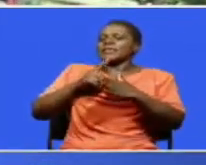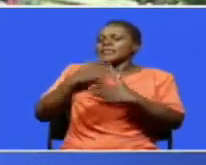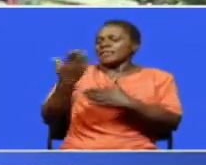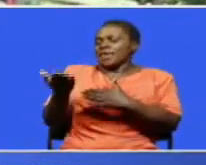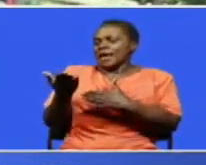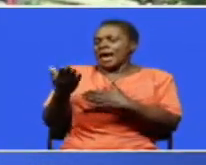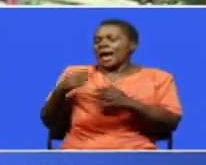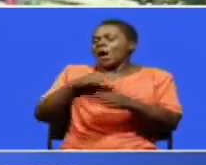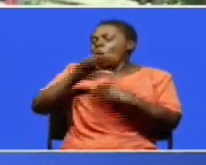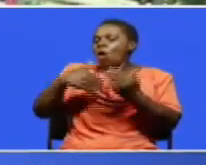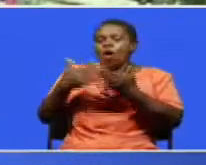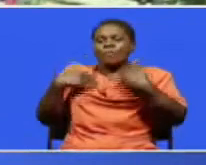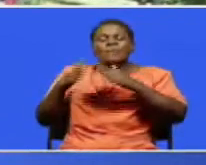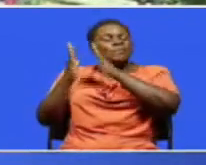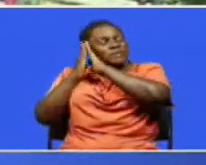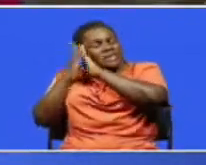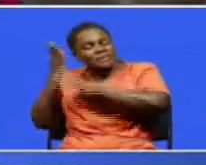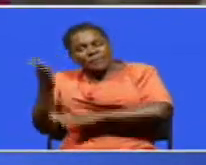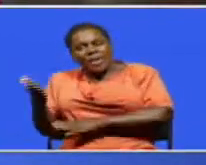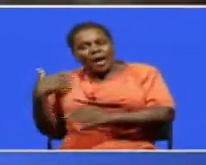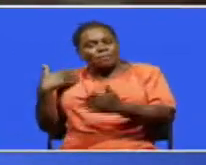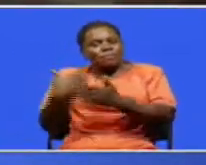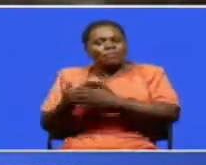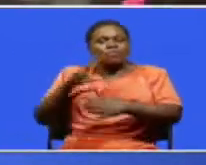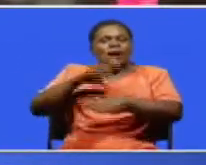until other bodies are being found.